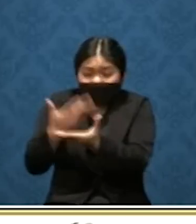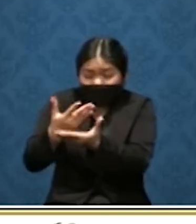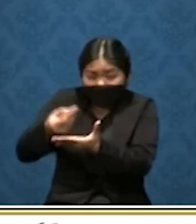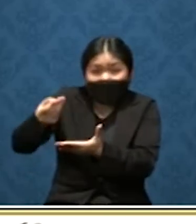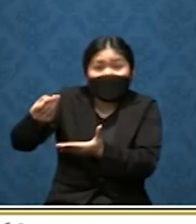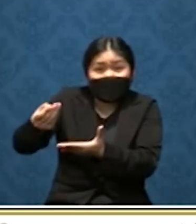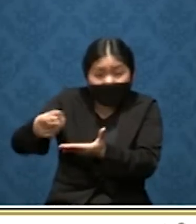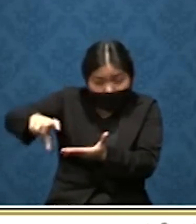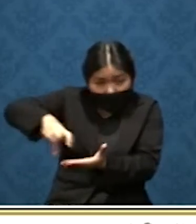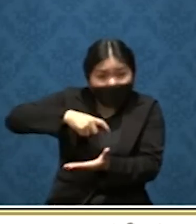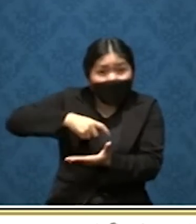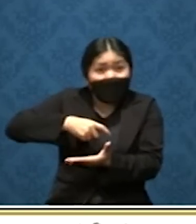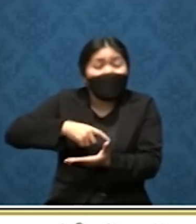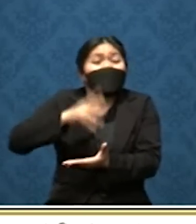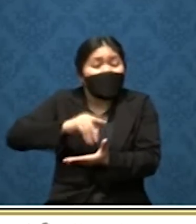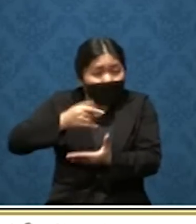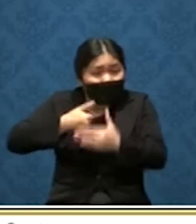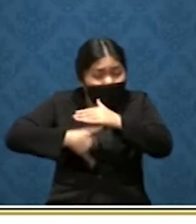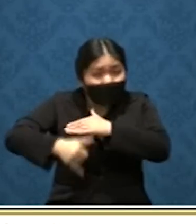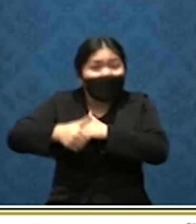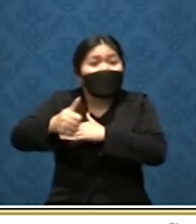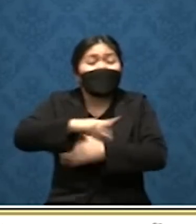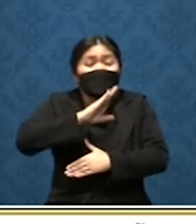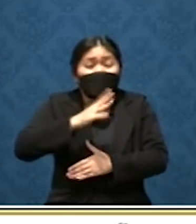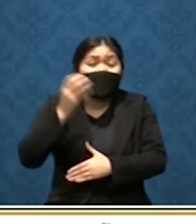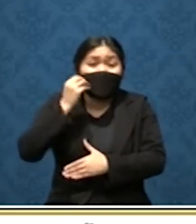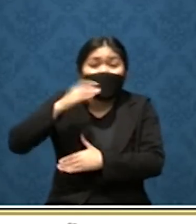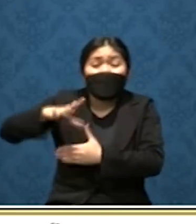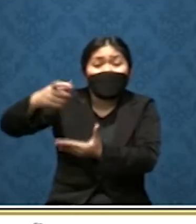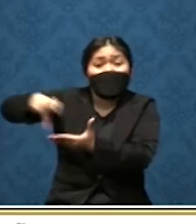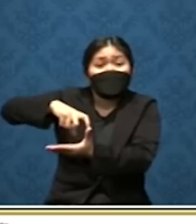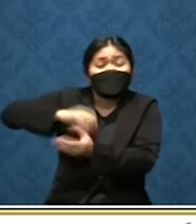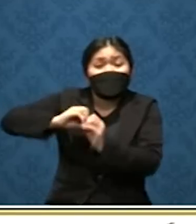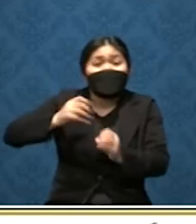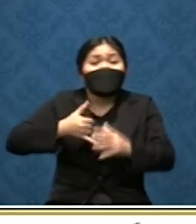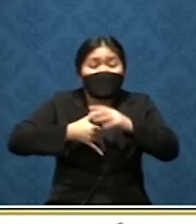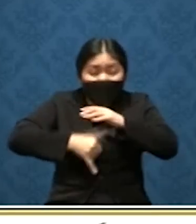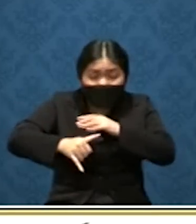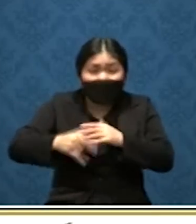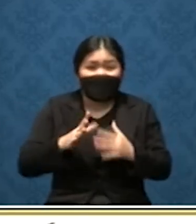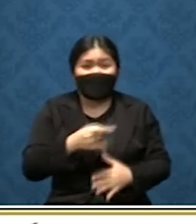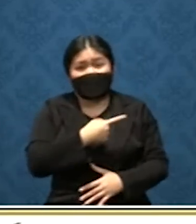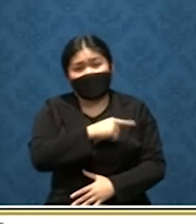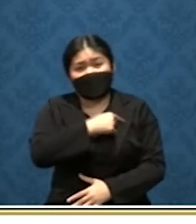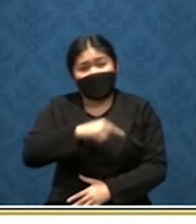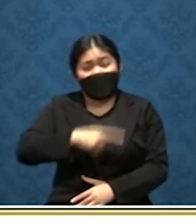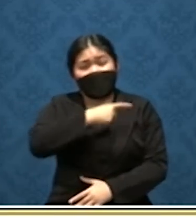ผู้เป็ของคุณที่คนต่อไหกษ